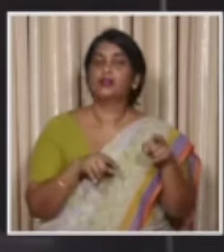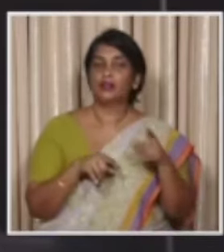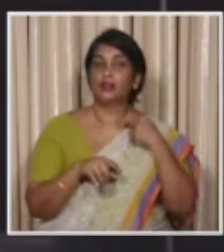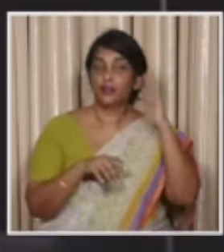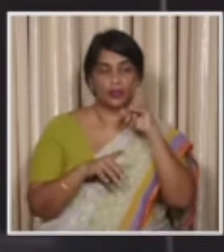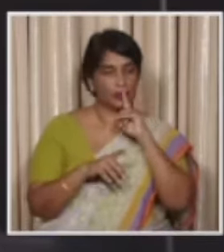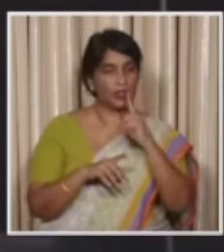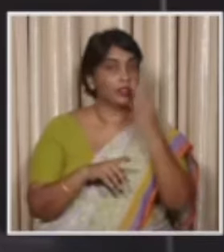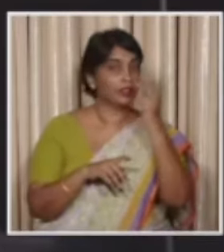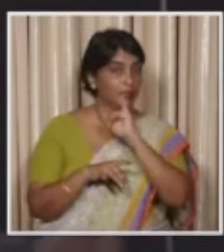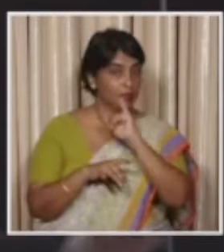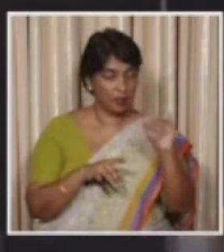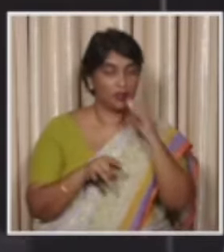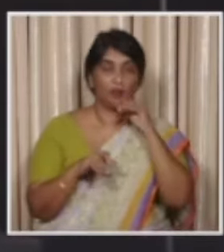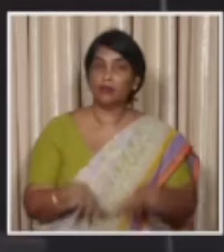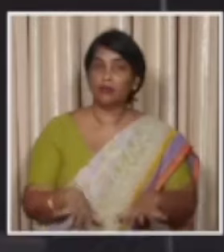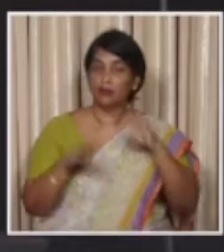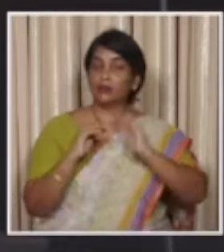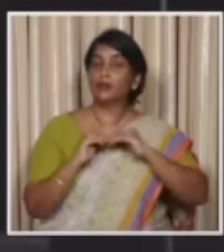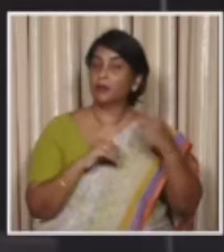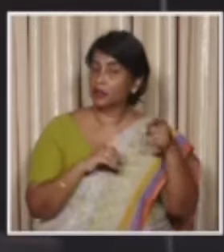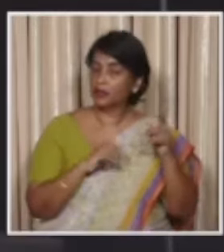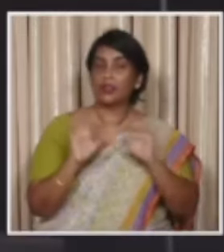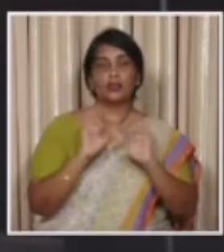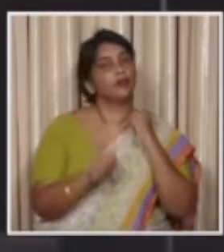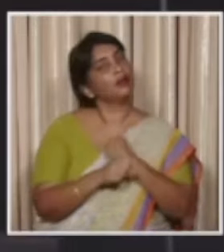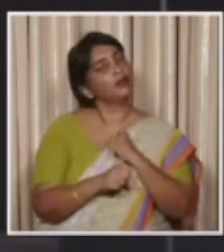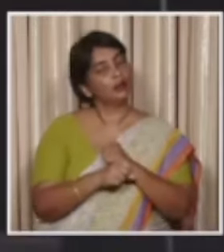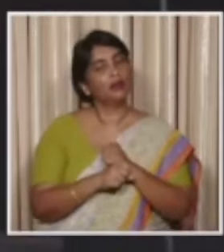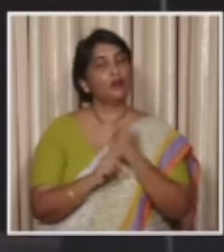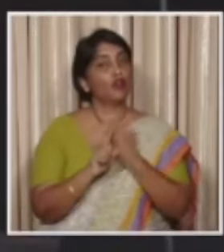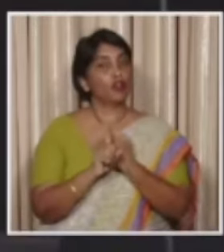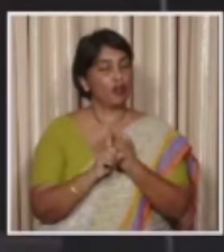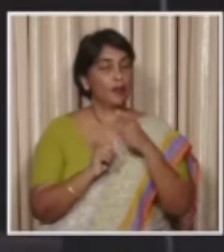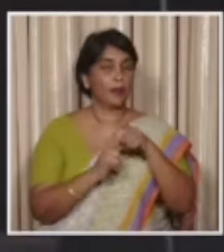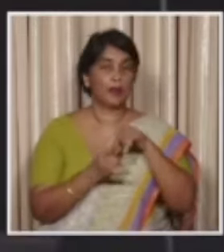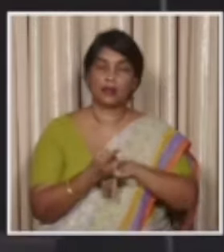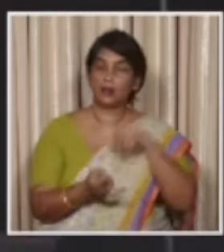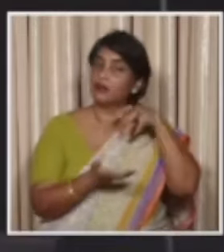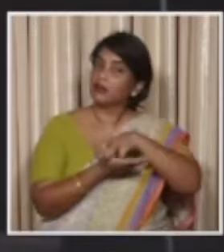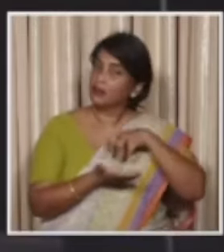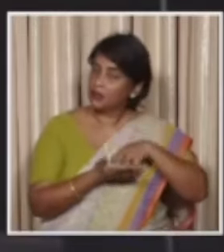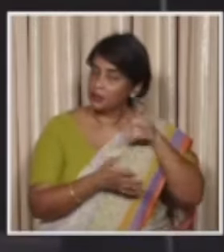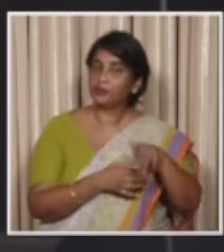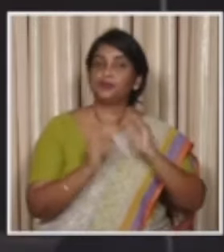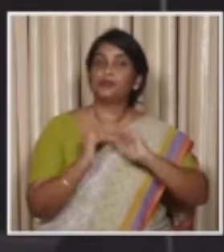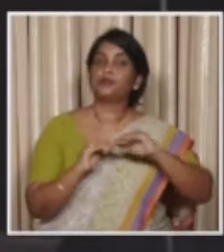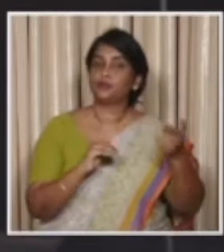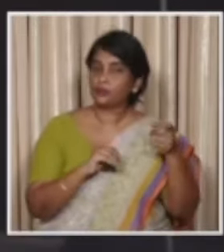කරන 2016 ගංවතුරෙන් පස්සේ අපි යහපාලන රජය කොළොන්නාව ප්‍රාදේශීය ලේකම් කොට්ටාශය තුලත් ඉන්